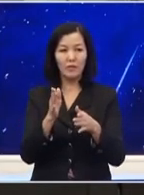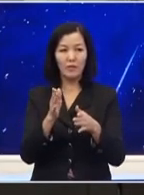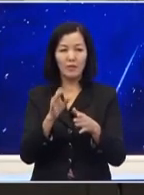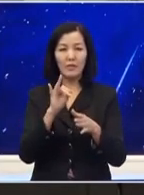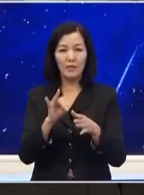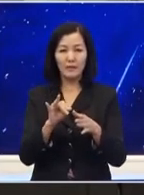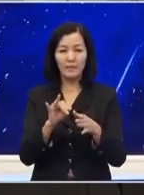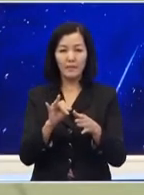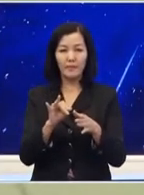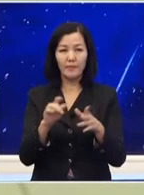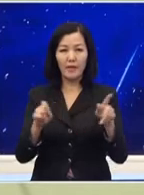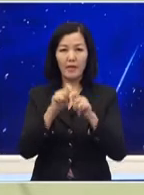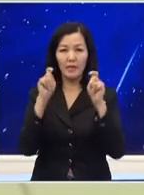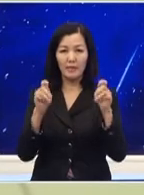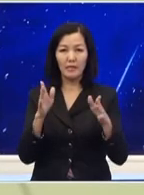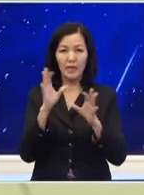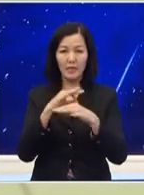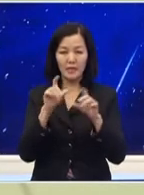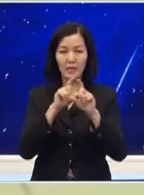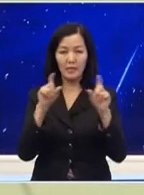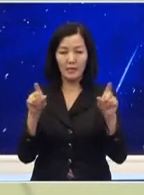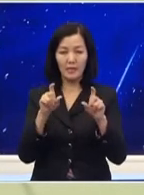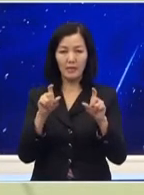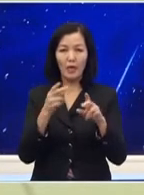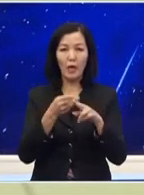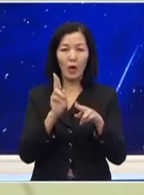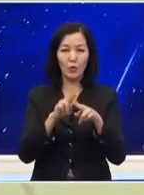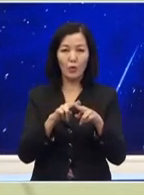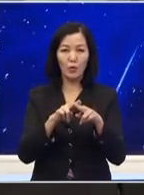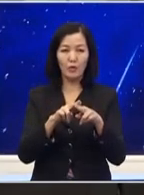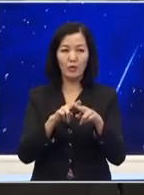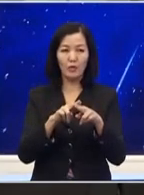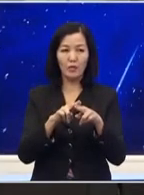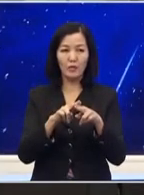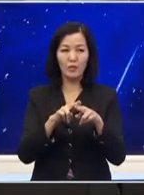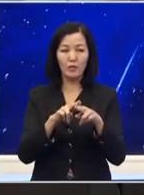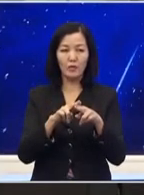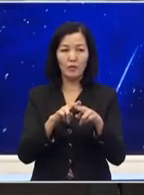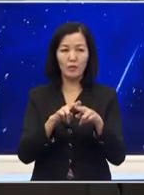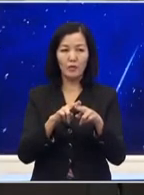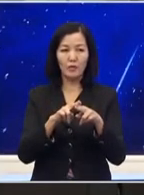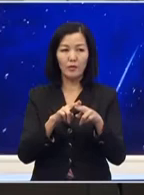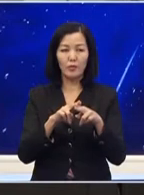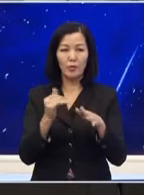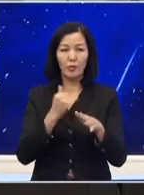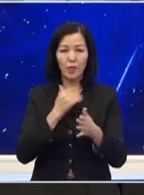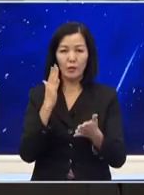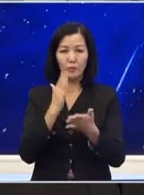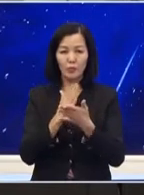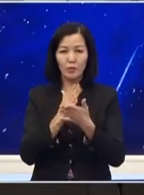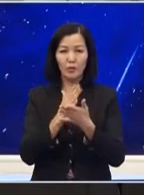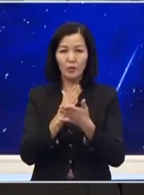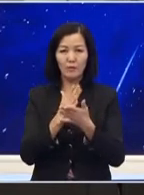и открытие наших лабораторий, которые с открытием которых у нас будет